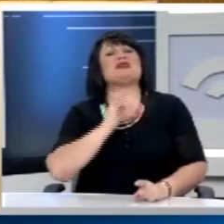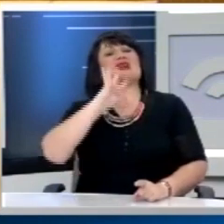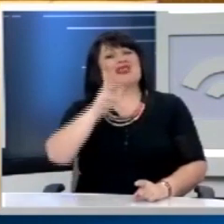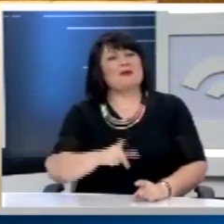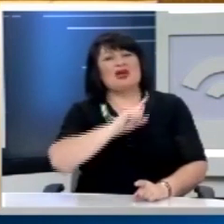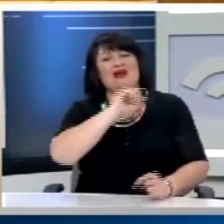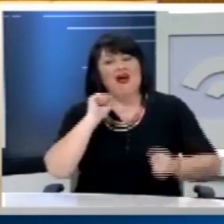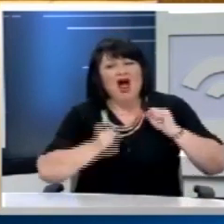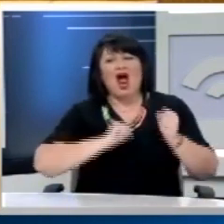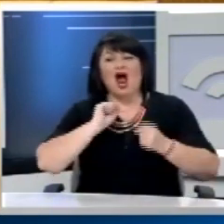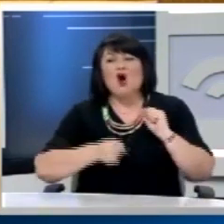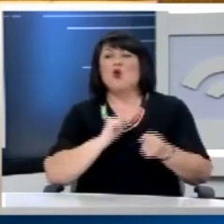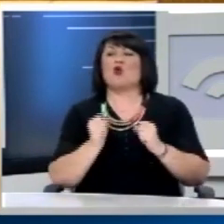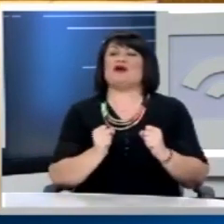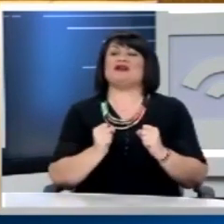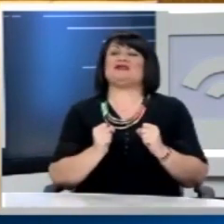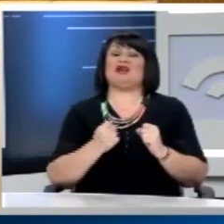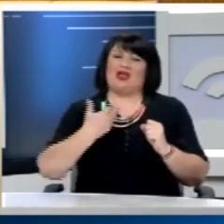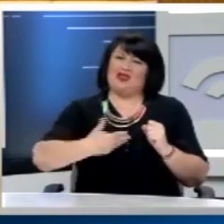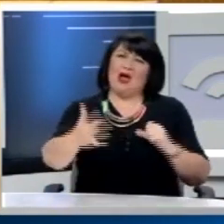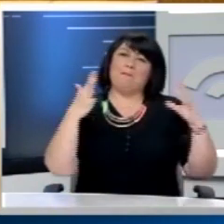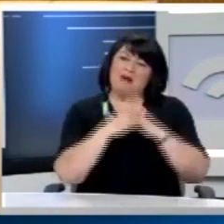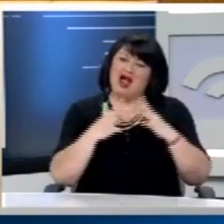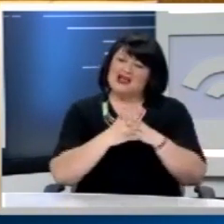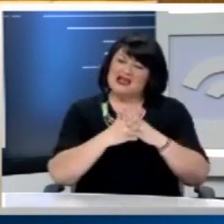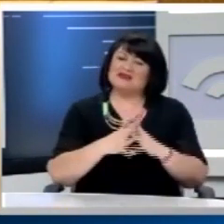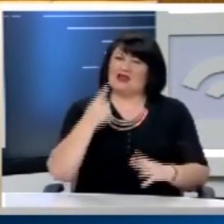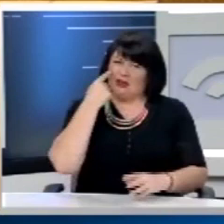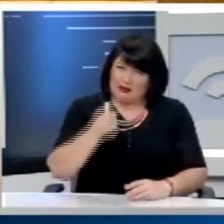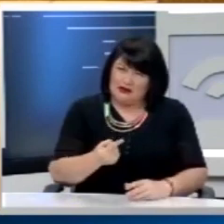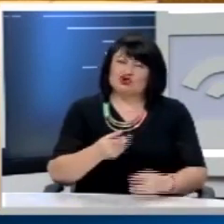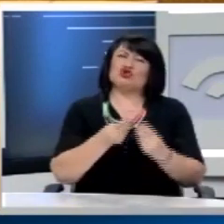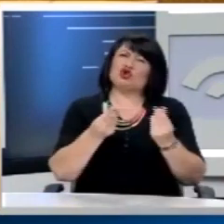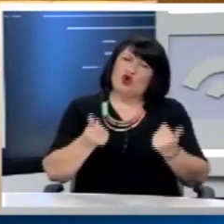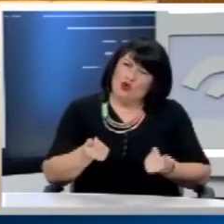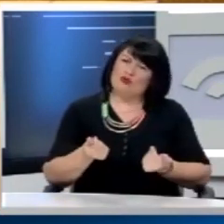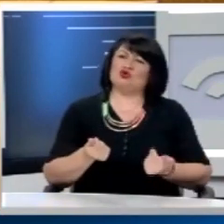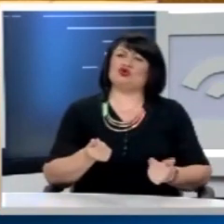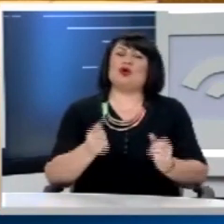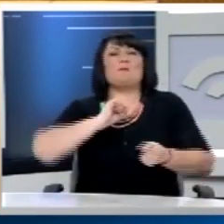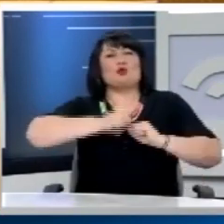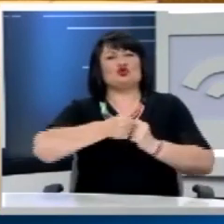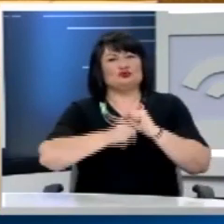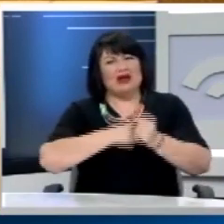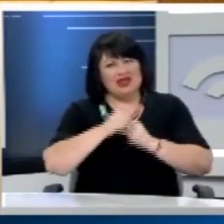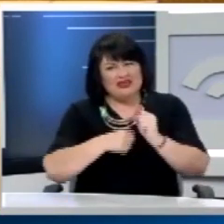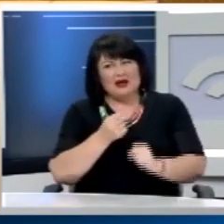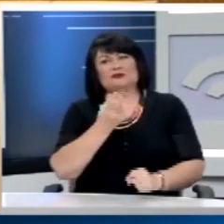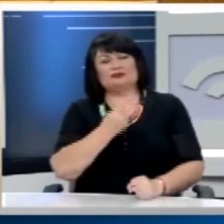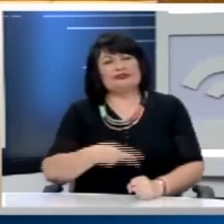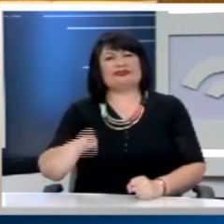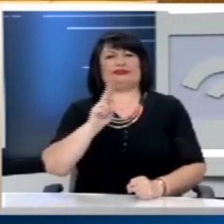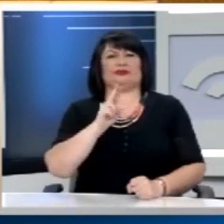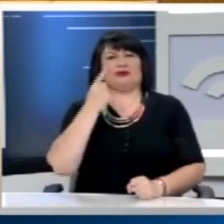καθημερινούς αγώνες, στις μάχες που έχουμε μπροστά μας, έτσι ώστε μέσα από αυτή την προσπάθεια να αυξηθούν